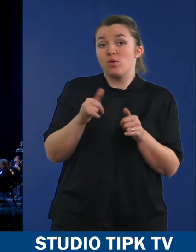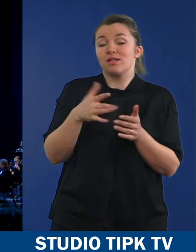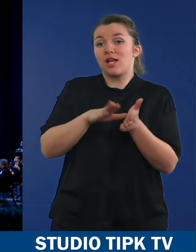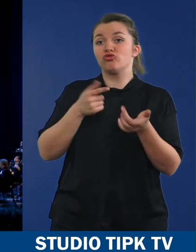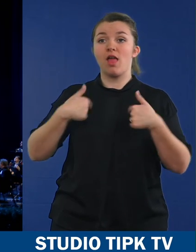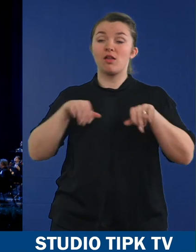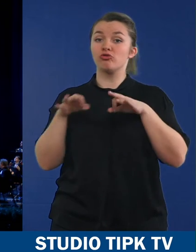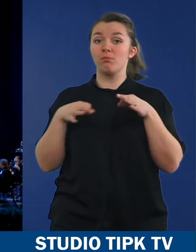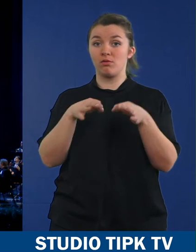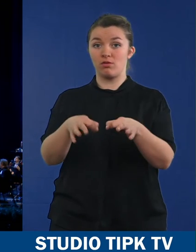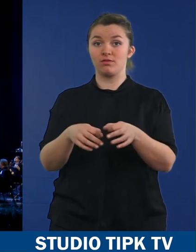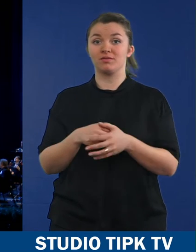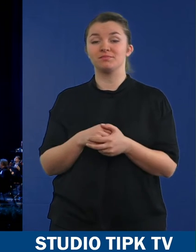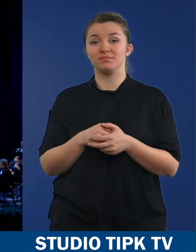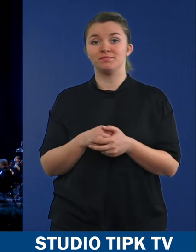naša pot.